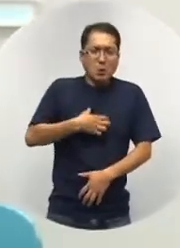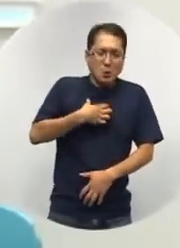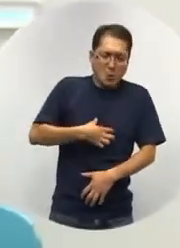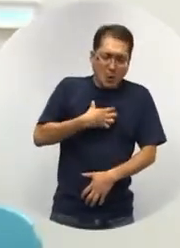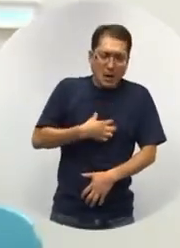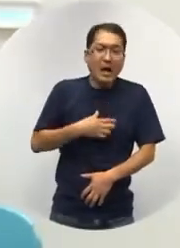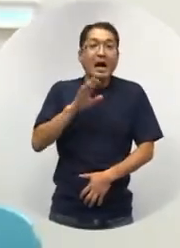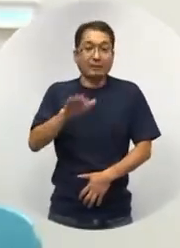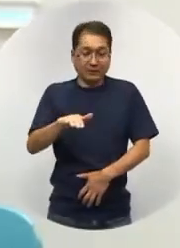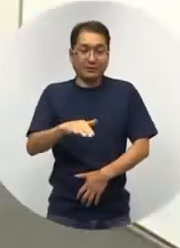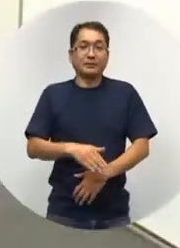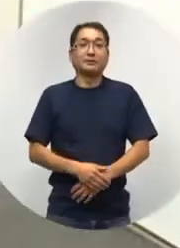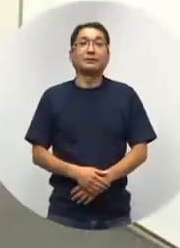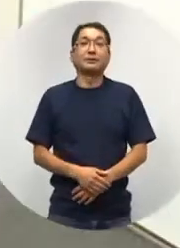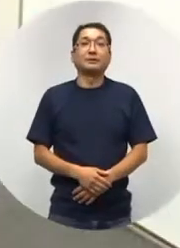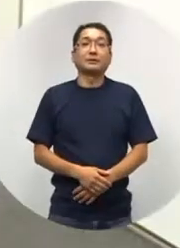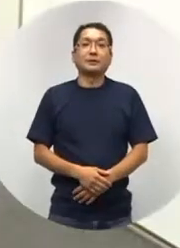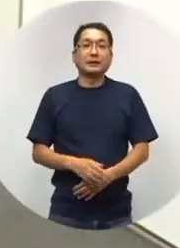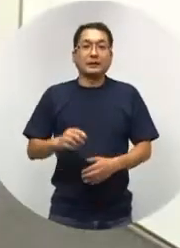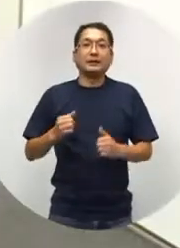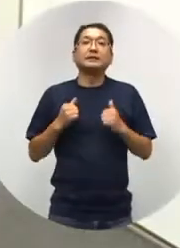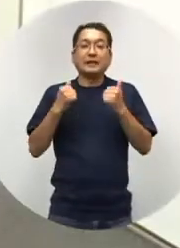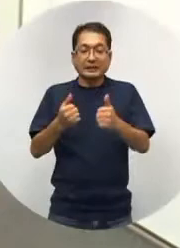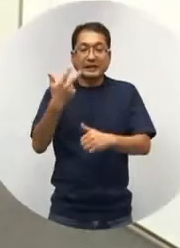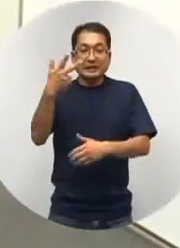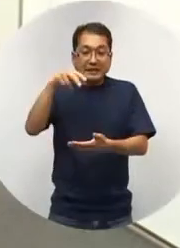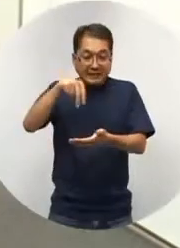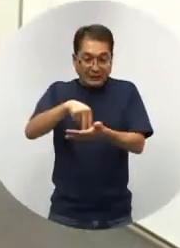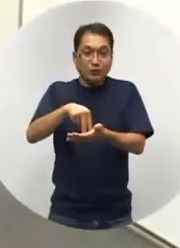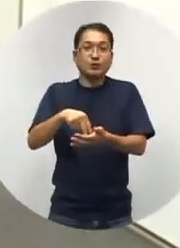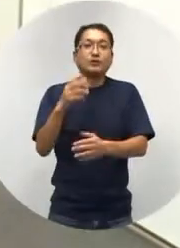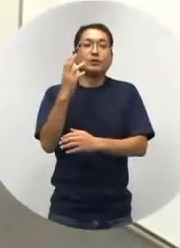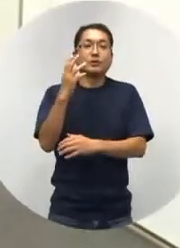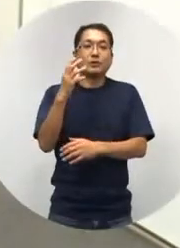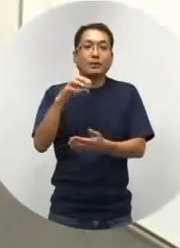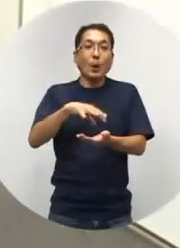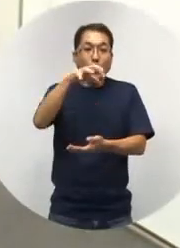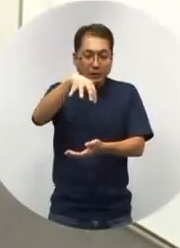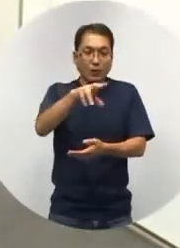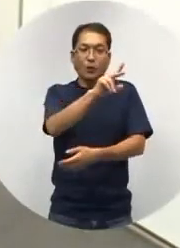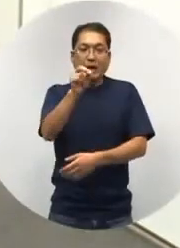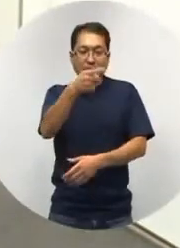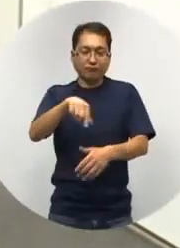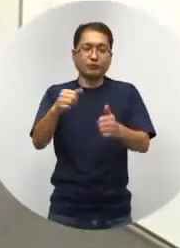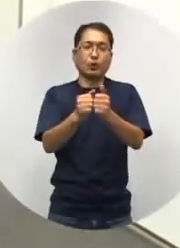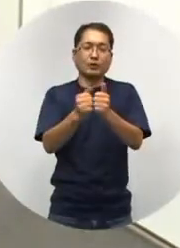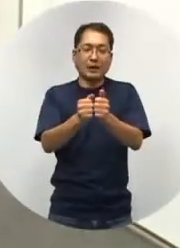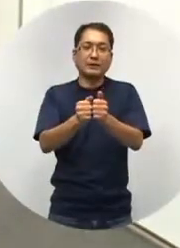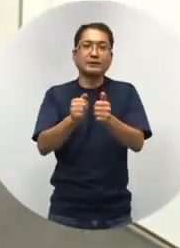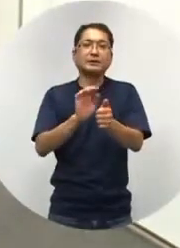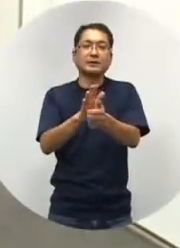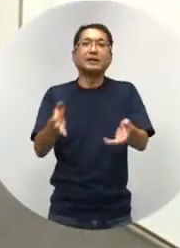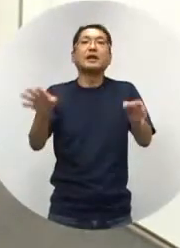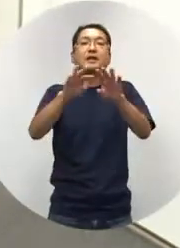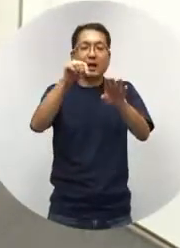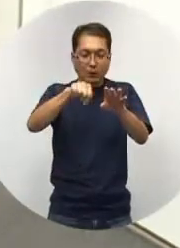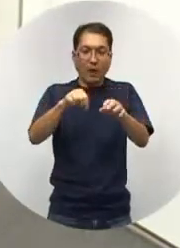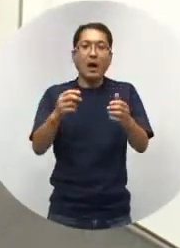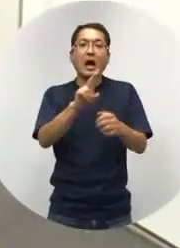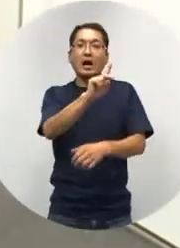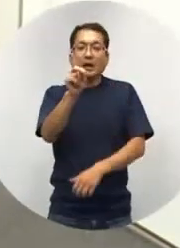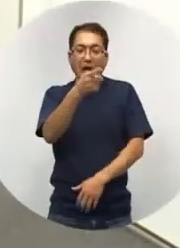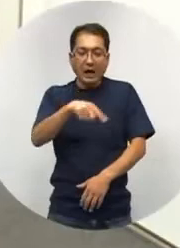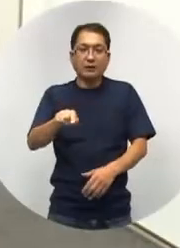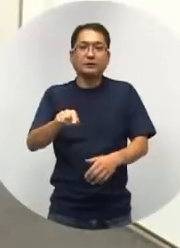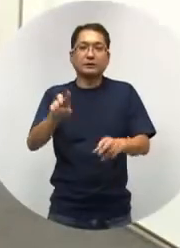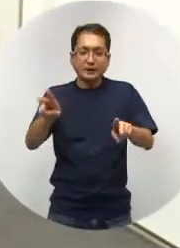ってしまいます。茅ヶ崎市立病院のがん相談支援センターでは がん専門の相談員が対応